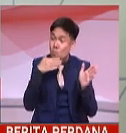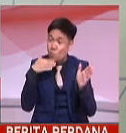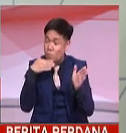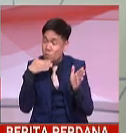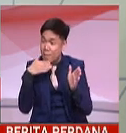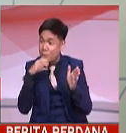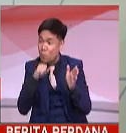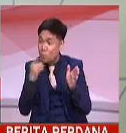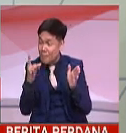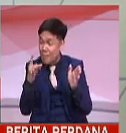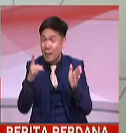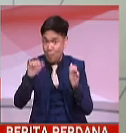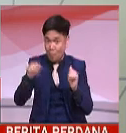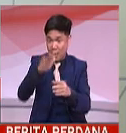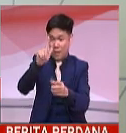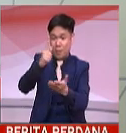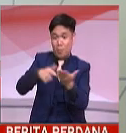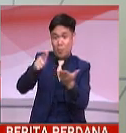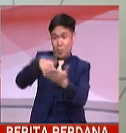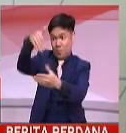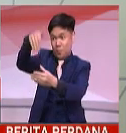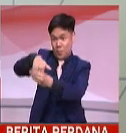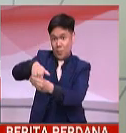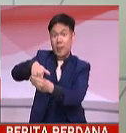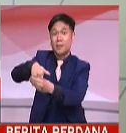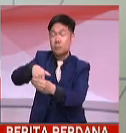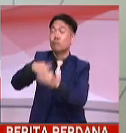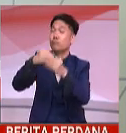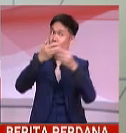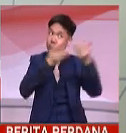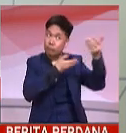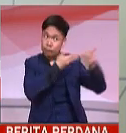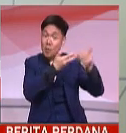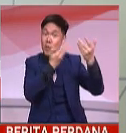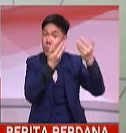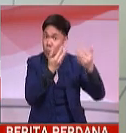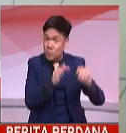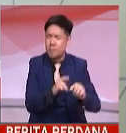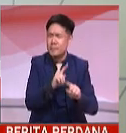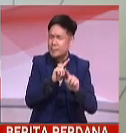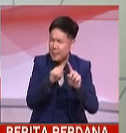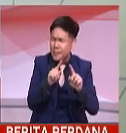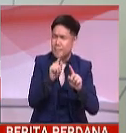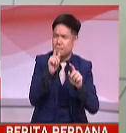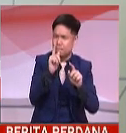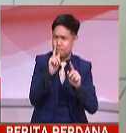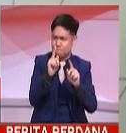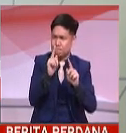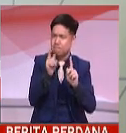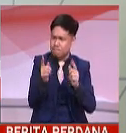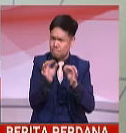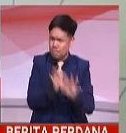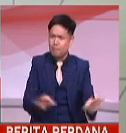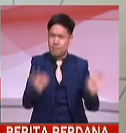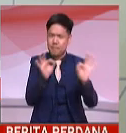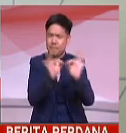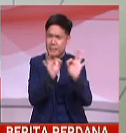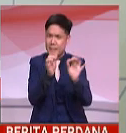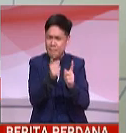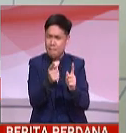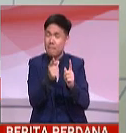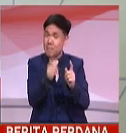terlibat dalam proses demokrasi telah dilakukan, tetapi beberapa pindaan